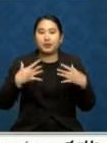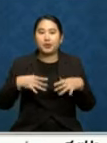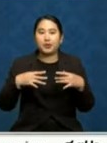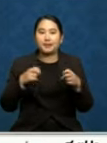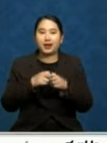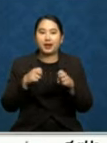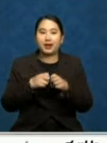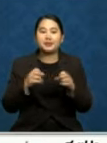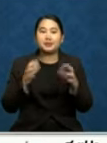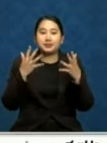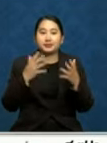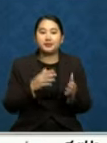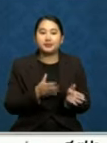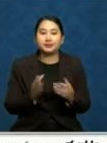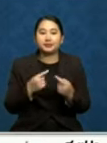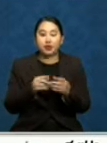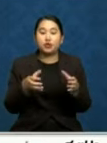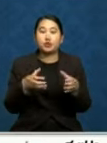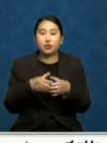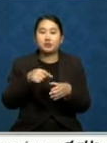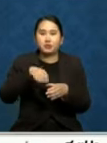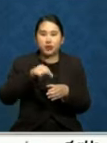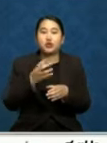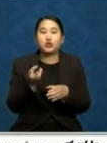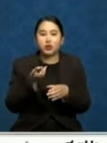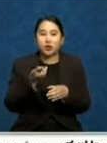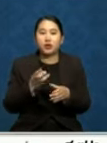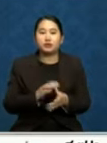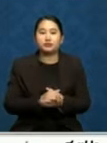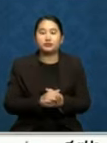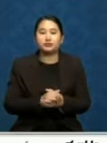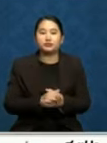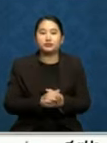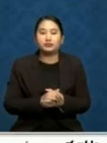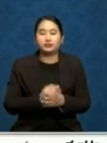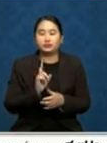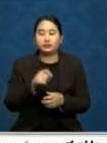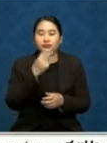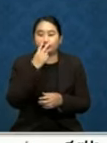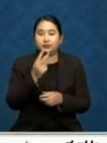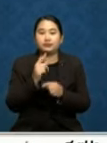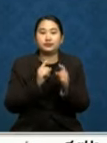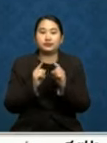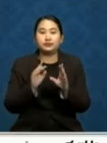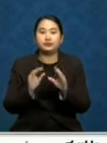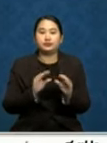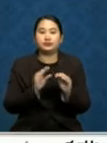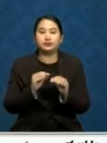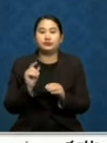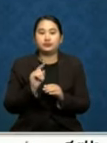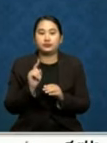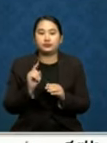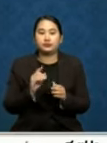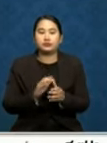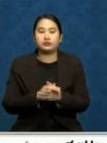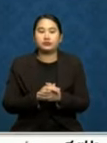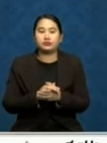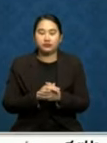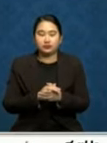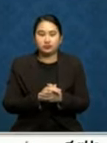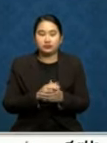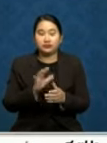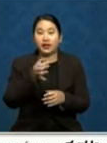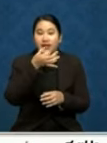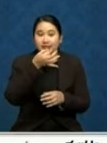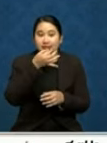หาตอนหลังแต่แน่นอนคนเราไม่เยอะนะครับแต่อีกมุมนึงที่จะต้องถกเถียงกันนะครับก็คือแน่นอนในทุกอ